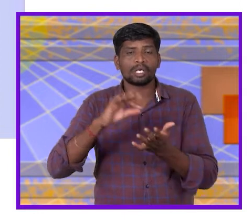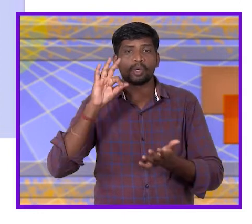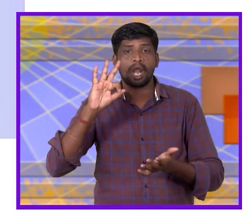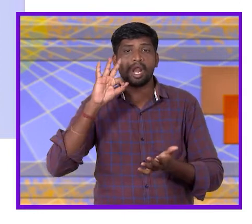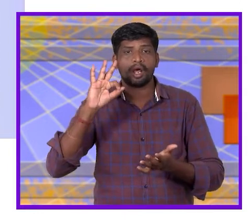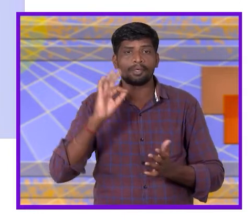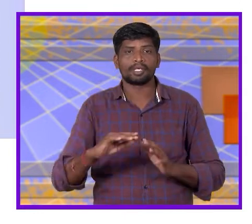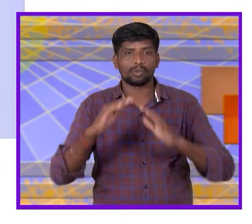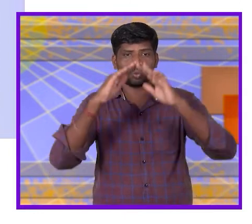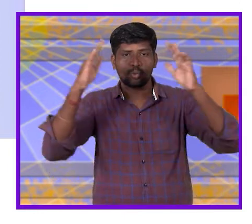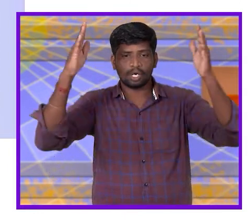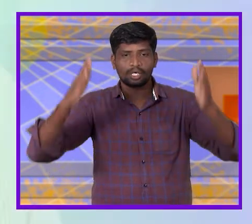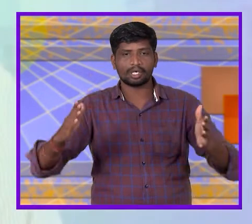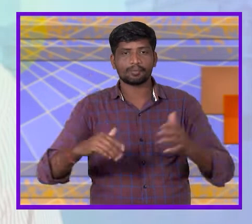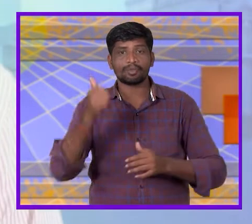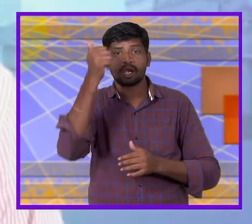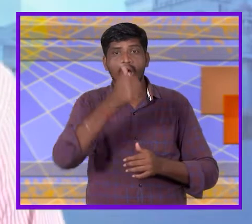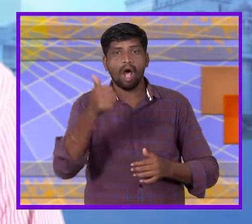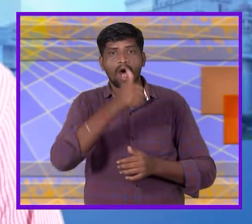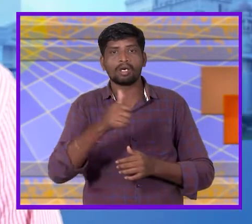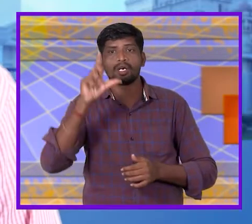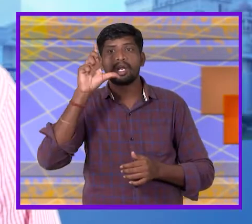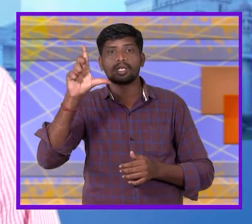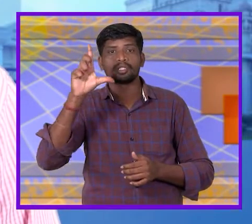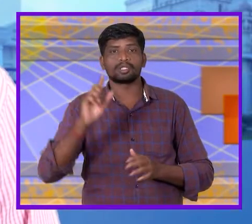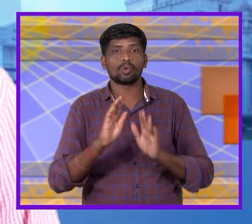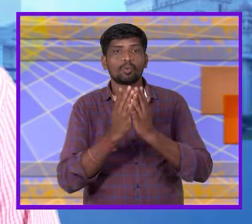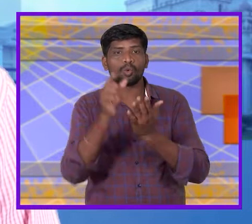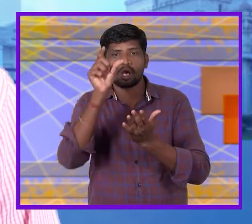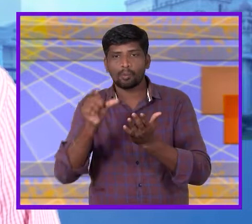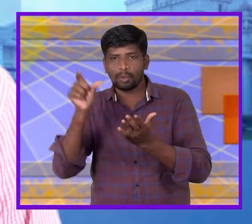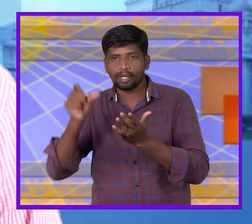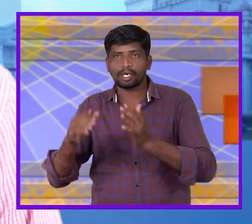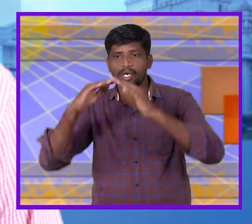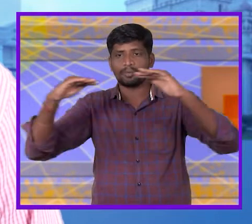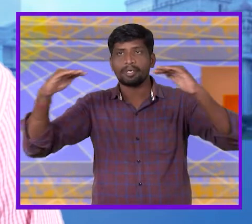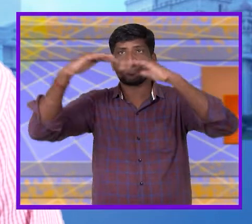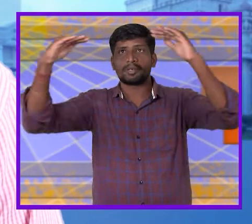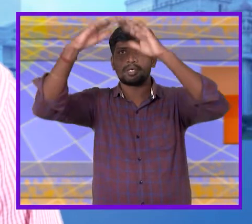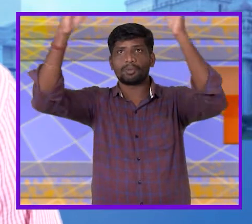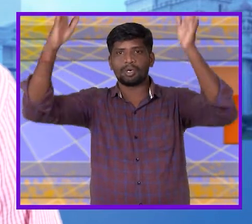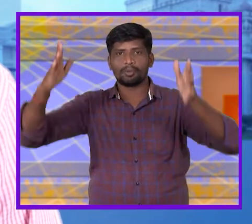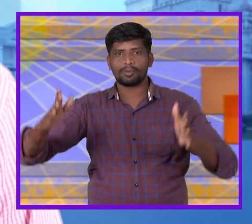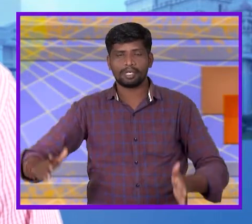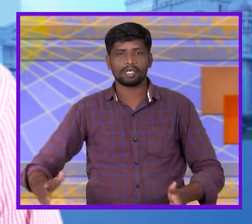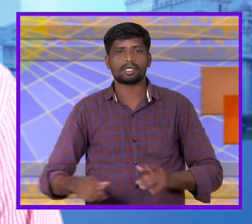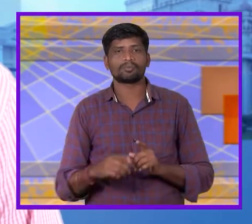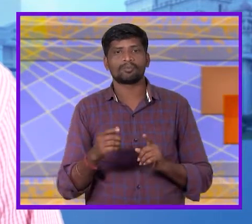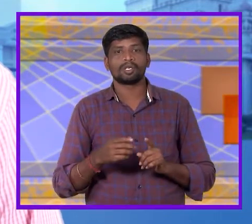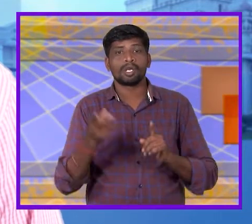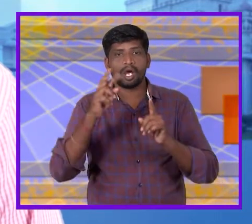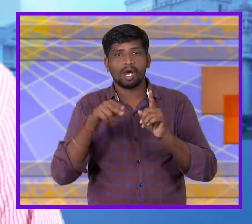போற்றப்படுகிறது. 600,000-க்கும் மேற்பட்ட நூல்கள் இந்த கன்னிமாரா நூலகத்தில் இருக்குது. கிபி